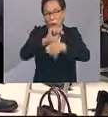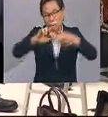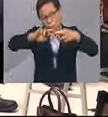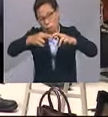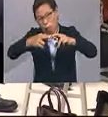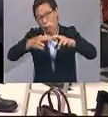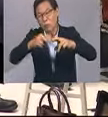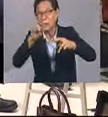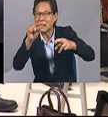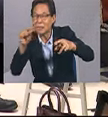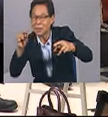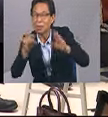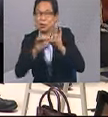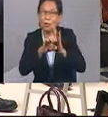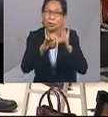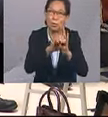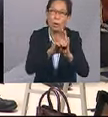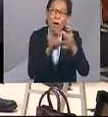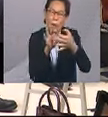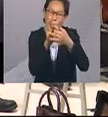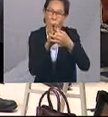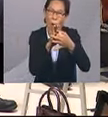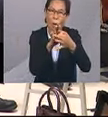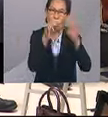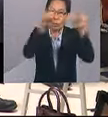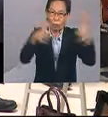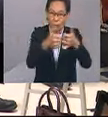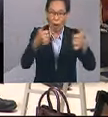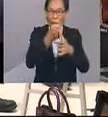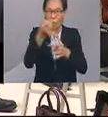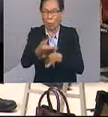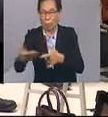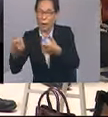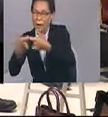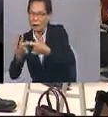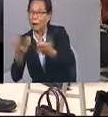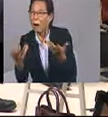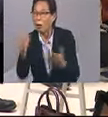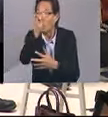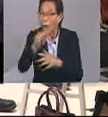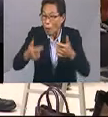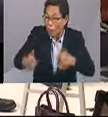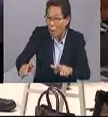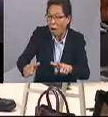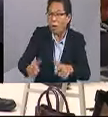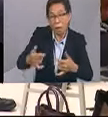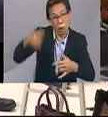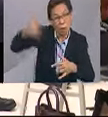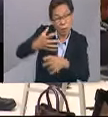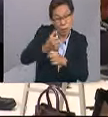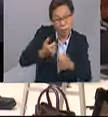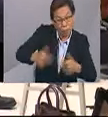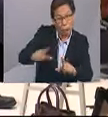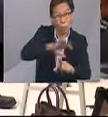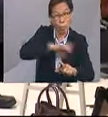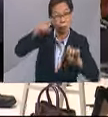renovasi secara minimal seperti pemasangan kabinet dan electrical? Mohon penjelasan Datuk Sri. Jika dibenar, adakah masih perlu untuk mendapat